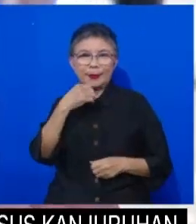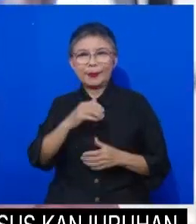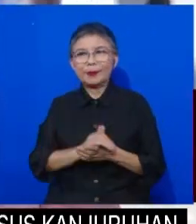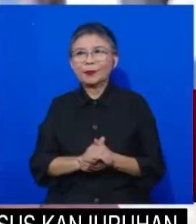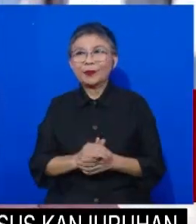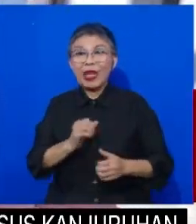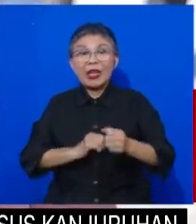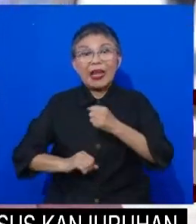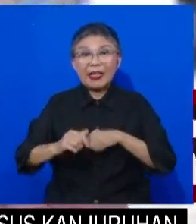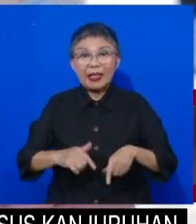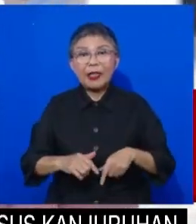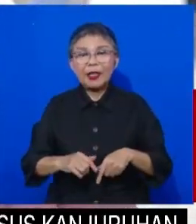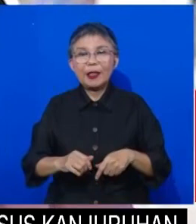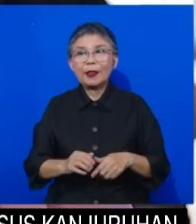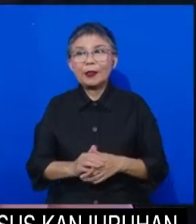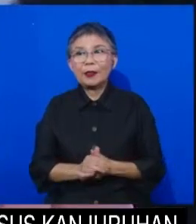Kegiatan ini bisa